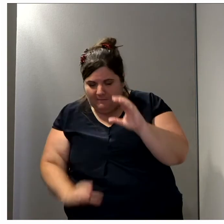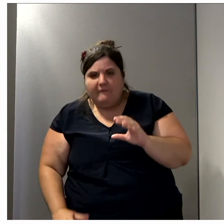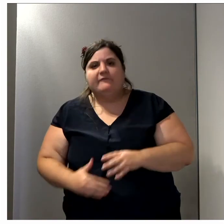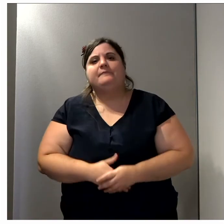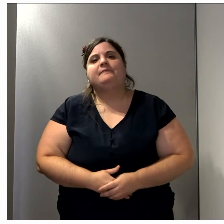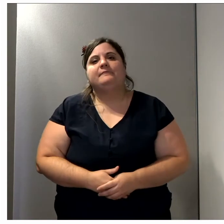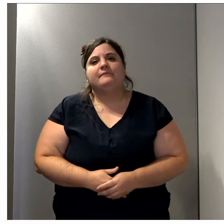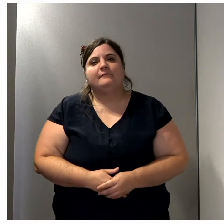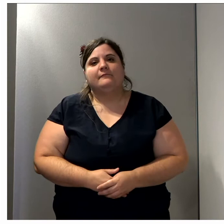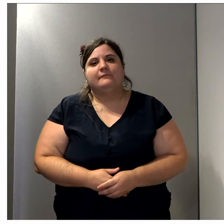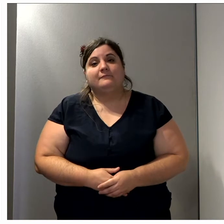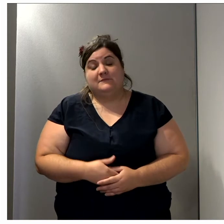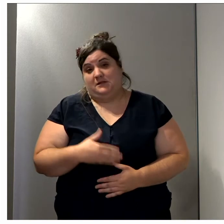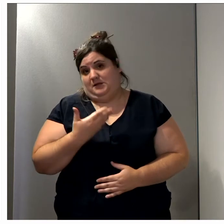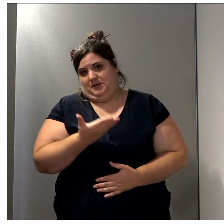Ça,